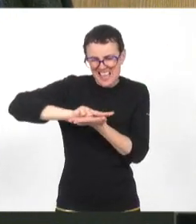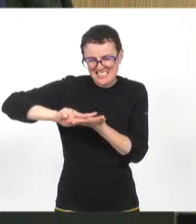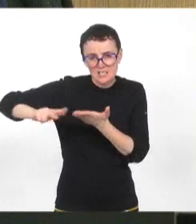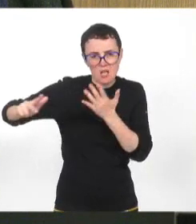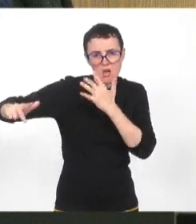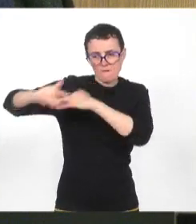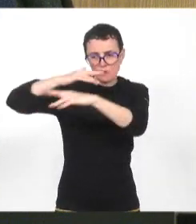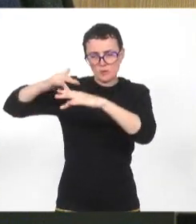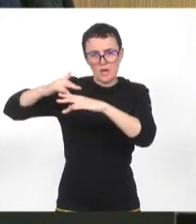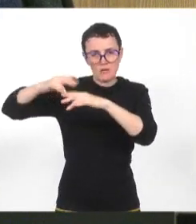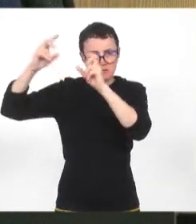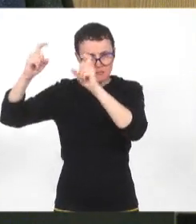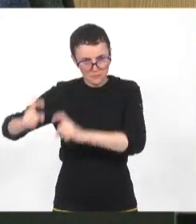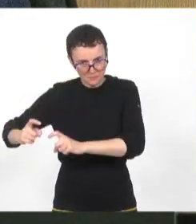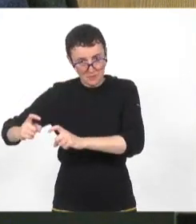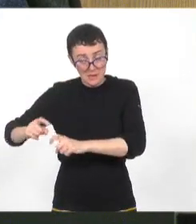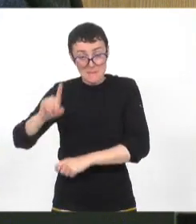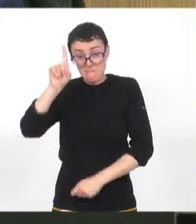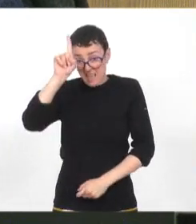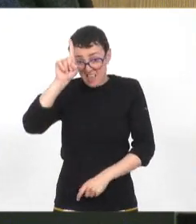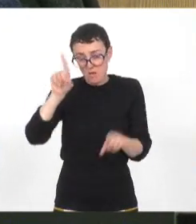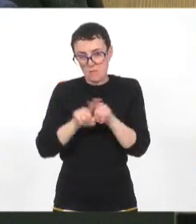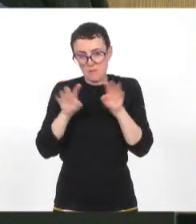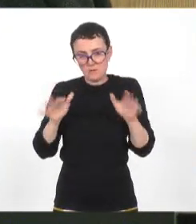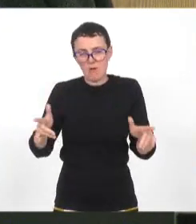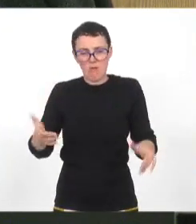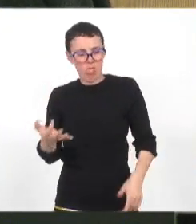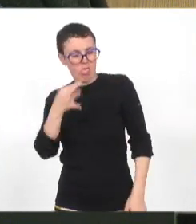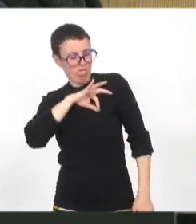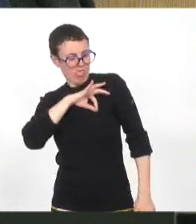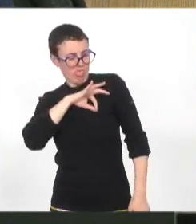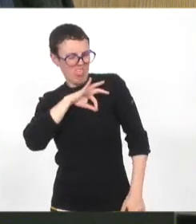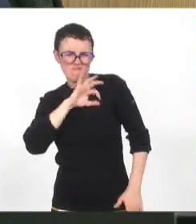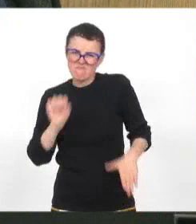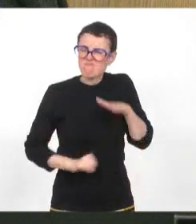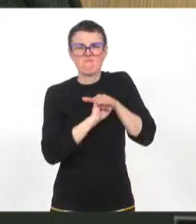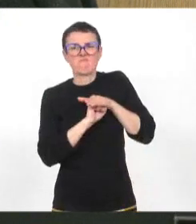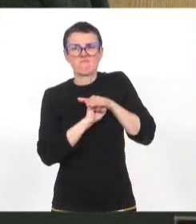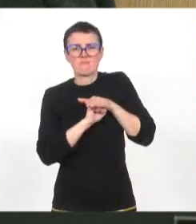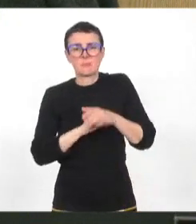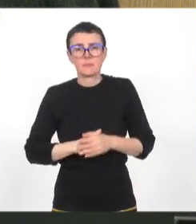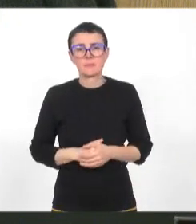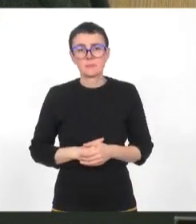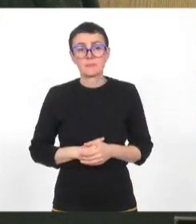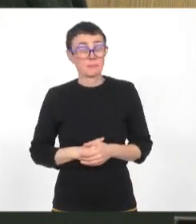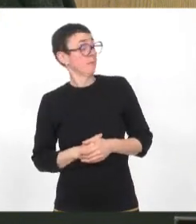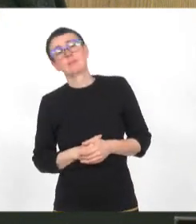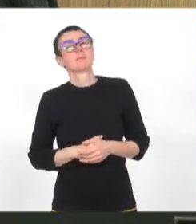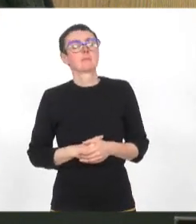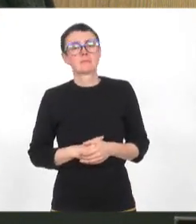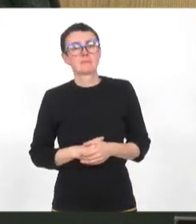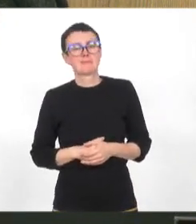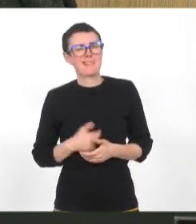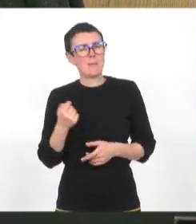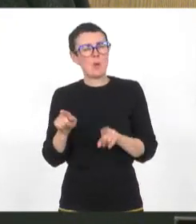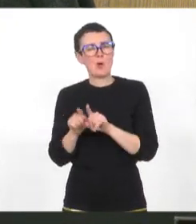en maximisant sa rentabilité. Fermez les guillemets. On n'est pas loin de la novlangue du roman d'Orwell